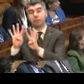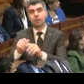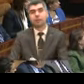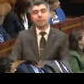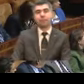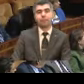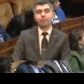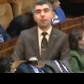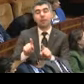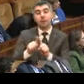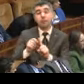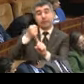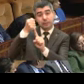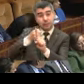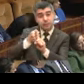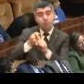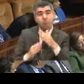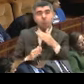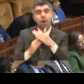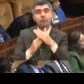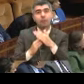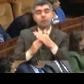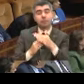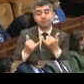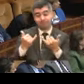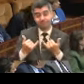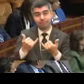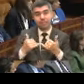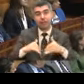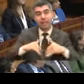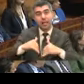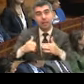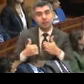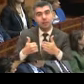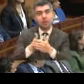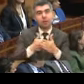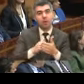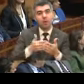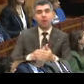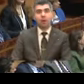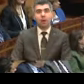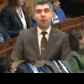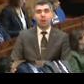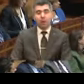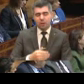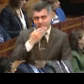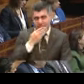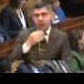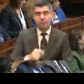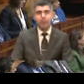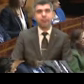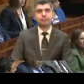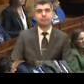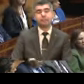ديالها وتوقفت، دابا تدير حوادث سير. يا ريت كل ما كل ما كانش خاسره كاع كون قاد تزيد اللي غادي يكمل